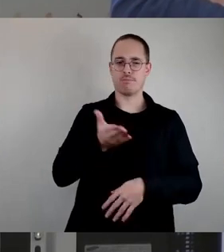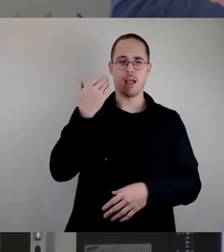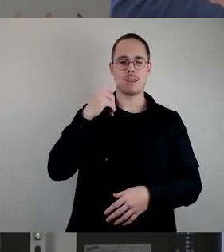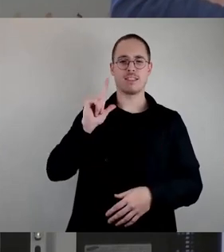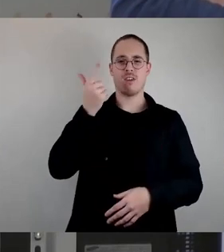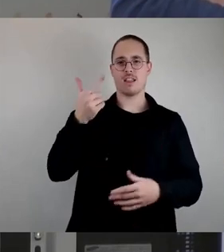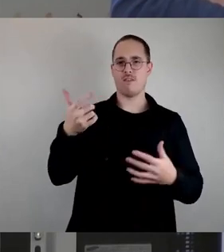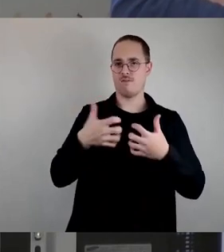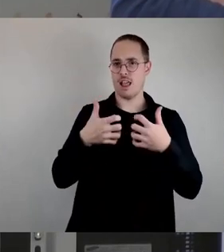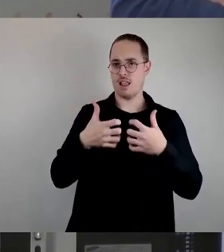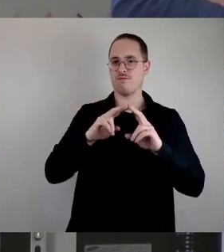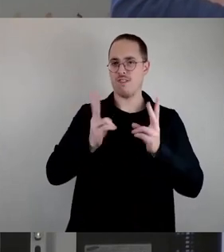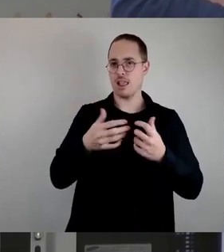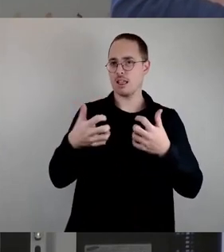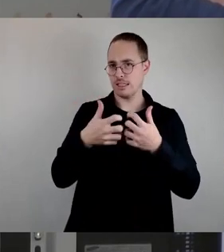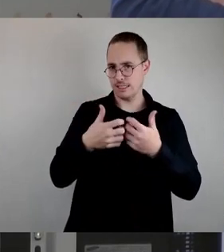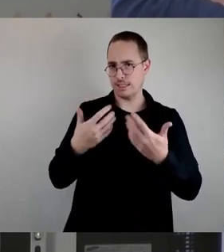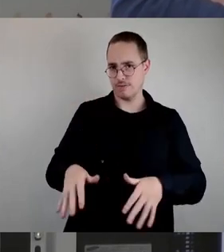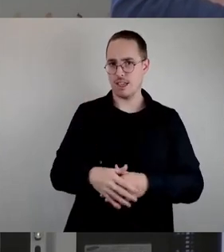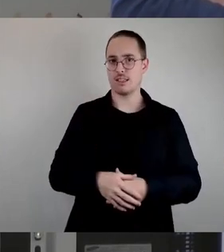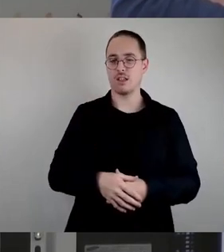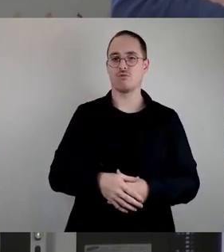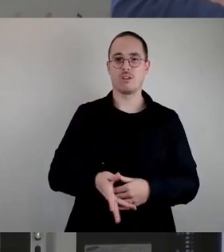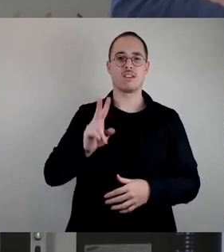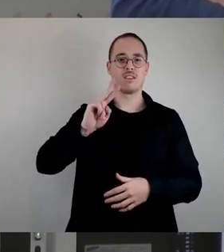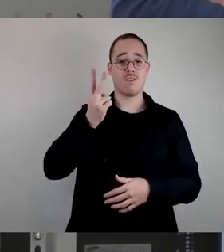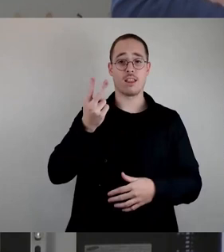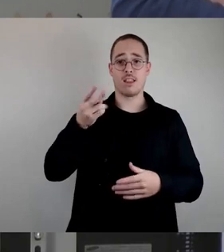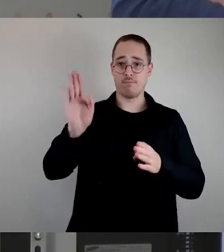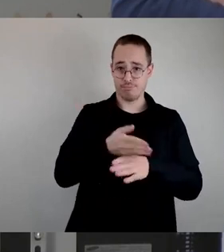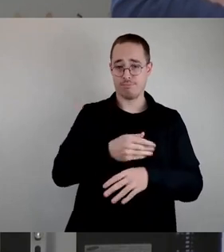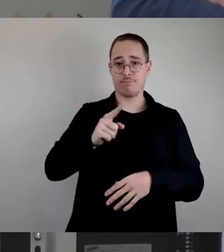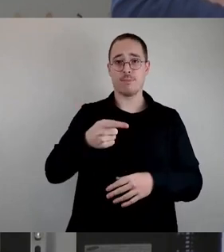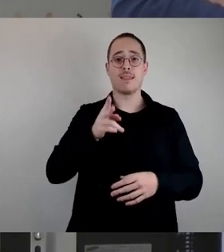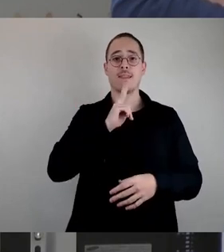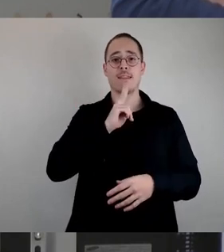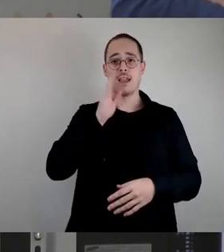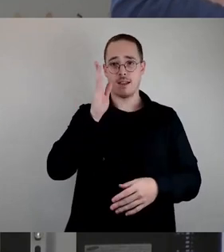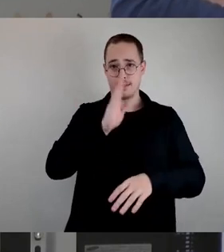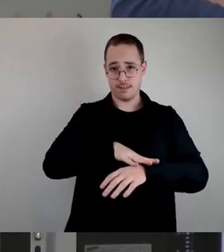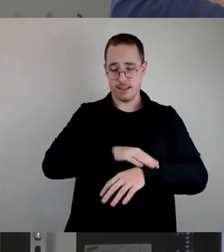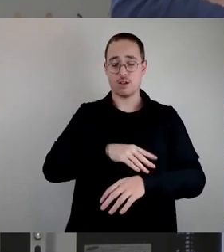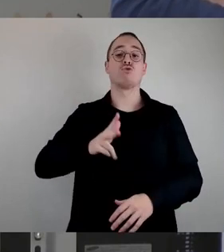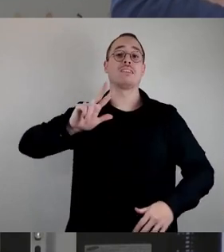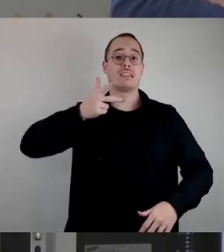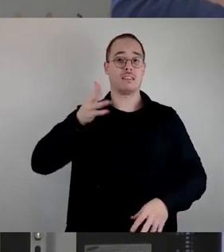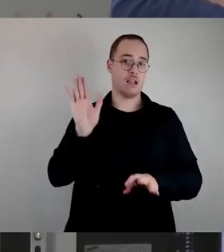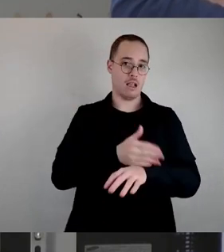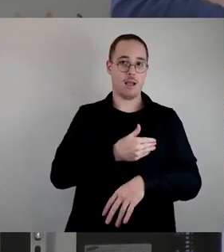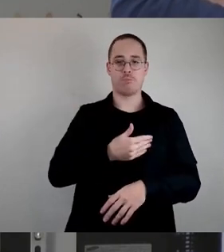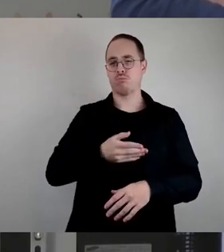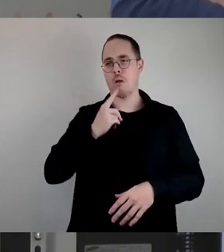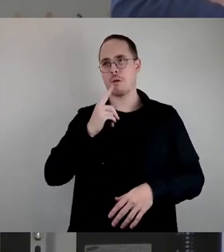letzte 1996. Und seit ich hier im Stadtrat bin, gibt es immer wieder